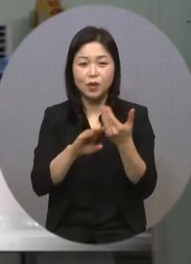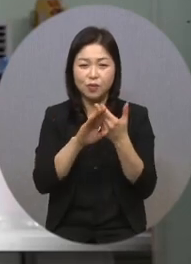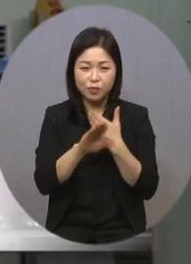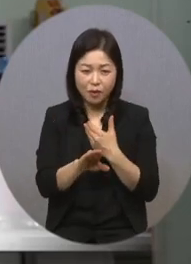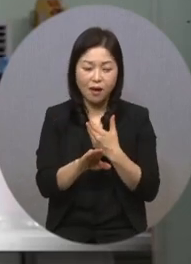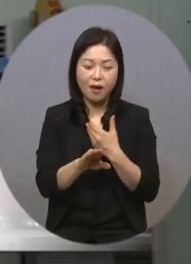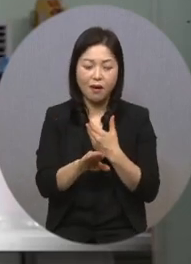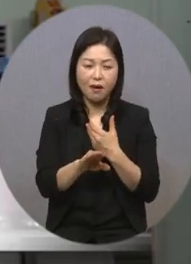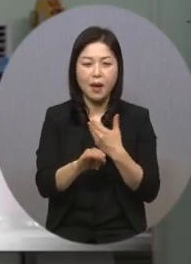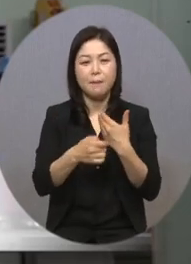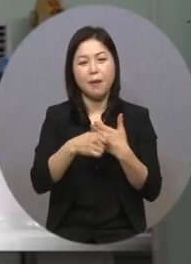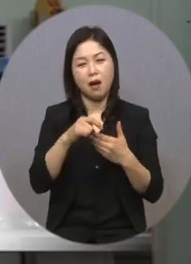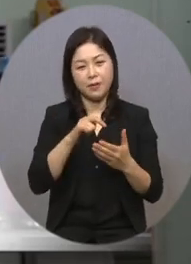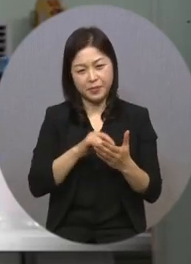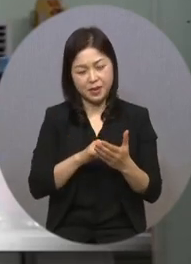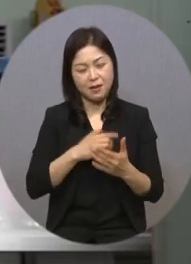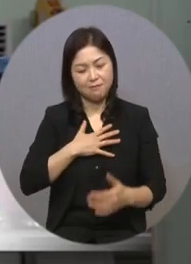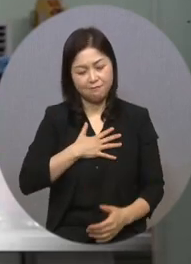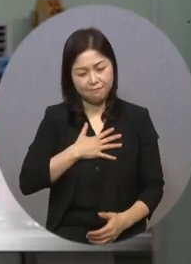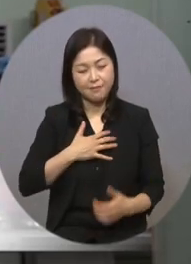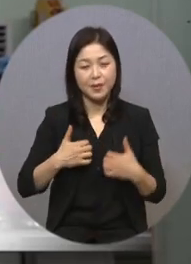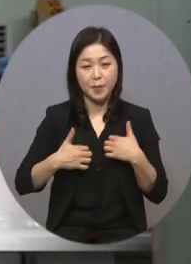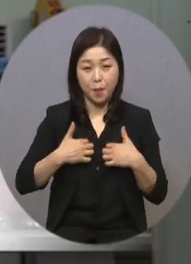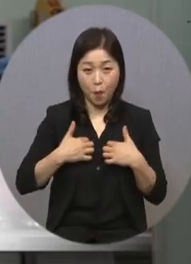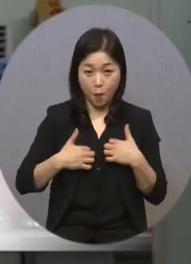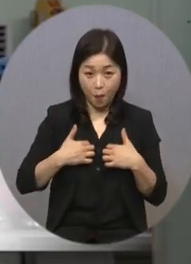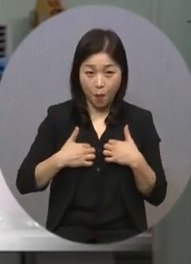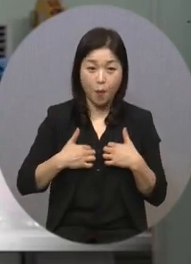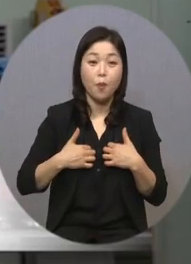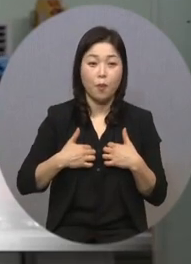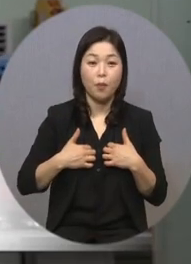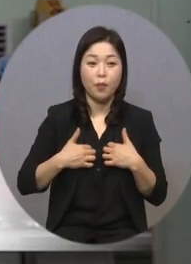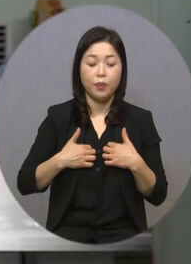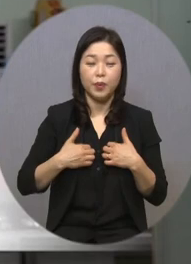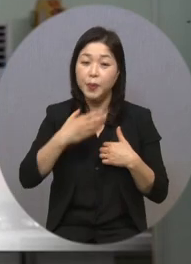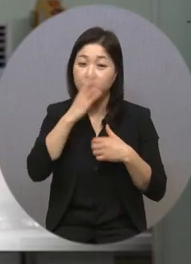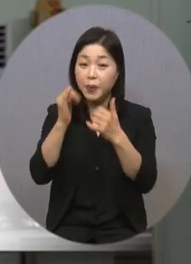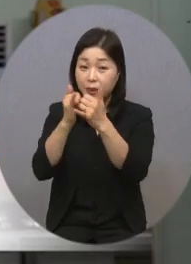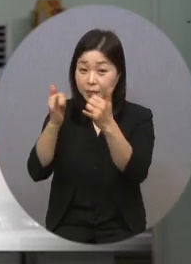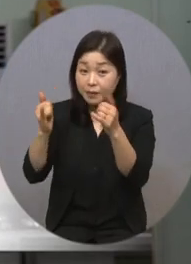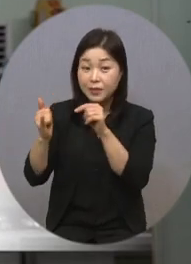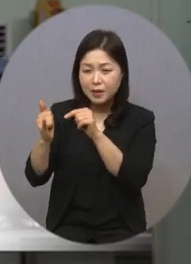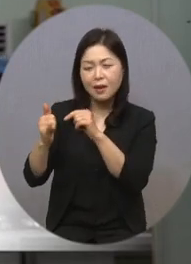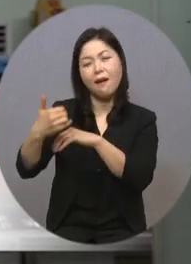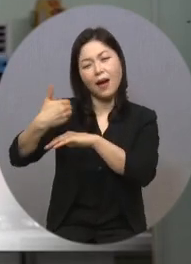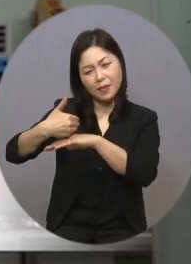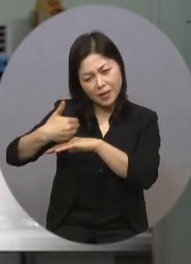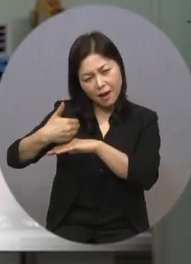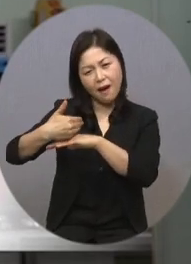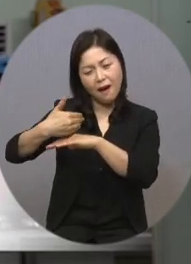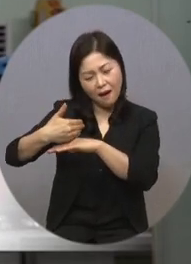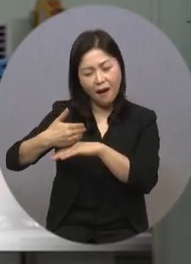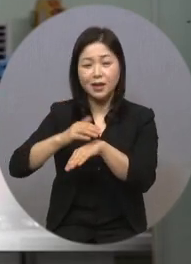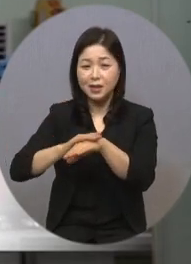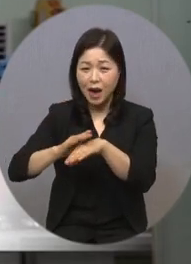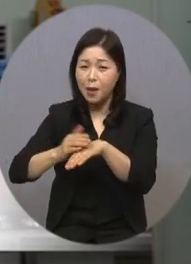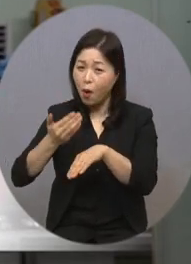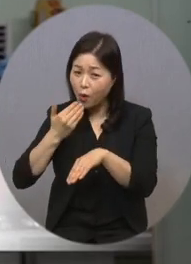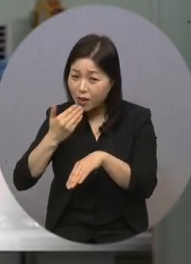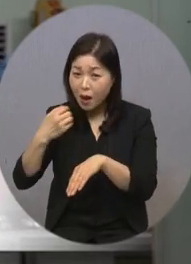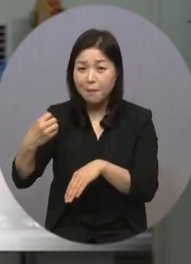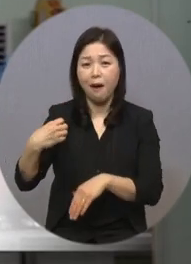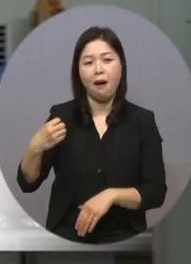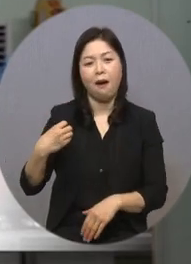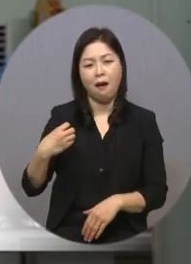나면은 저희들 마음이 너무너무 뿌듯하고 또 어르신들께서 감사하다고 너무 잘